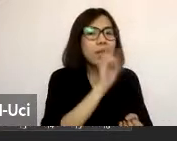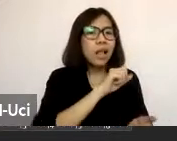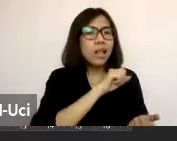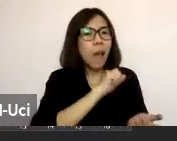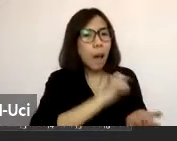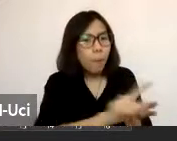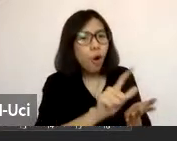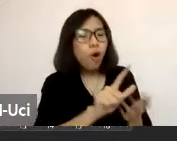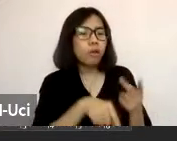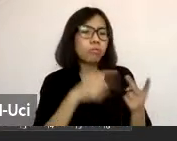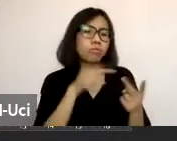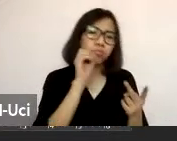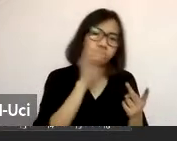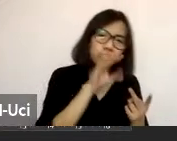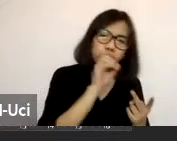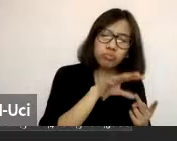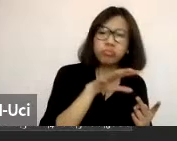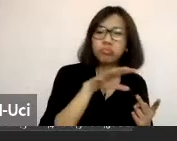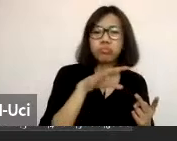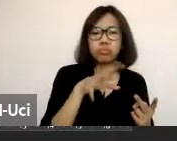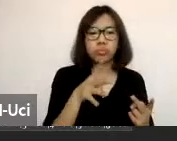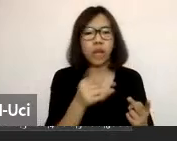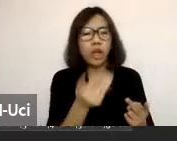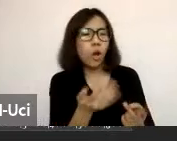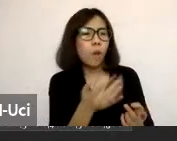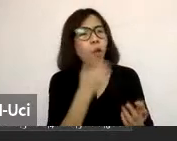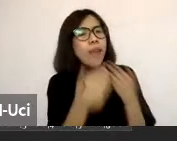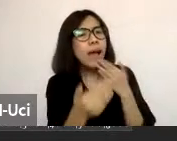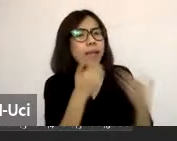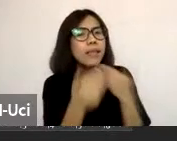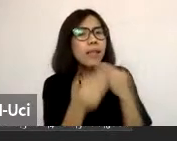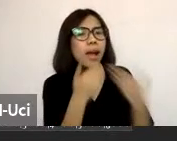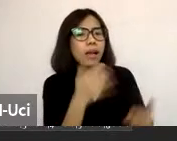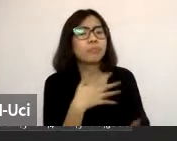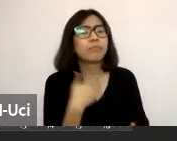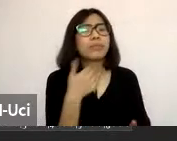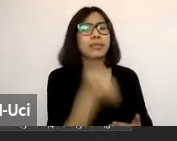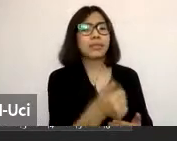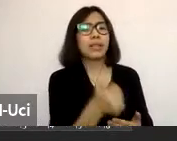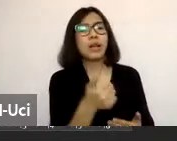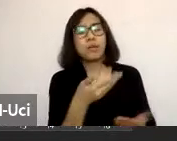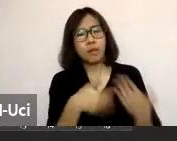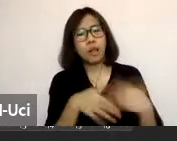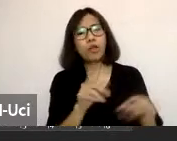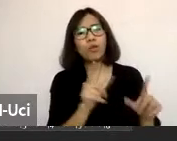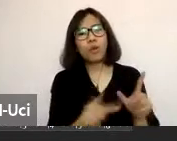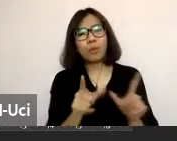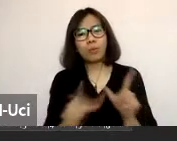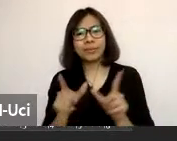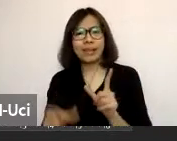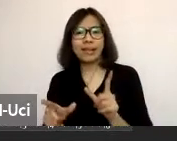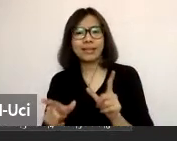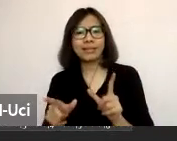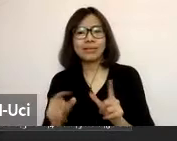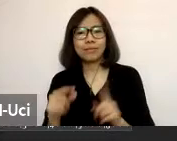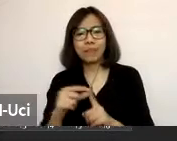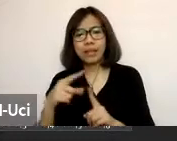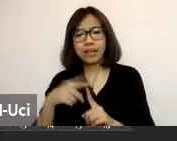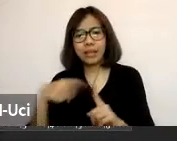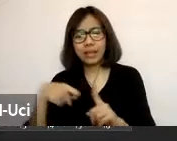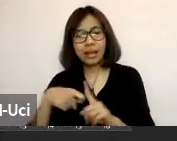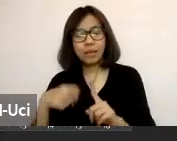maupun konsumen untuk melakukan memberikan pertanyaan kepada kami terkait dengan permasalahan yang mereka hadapi